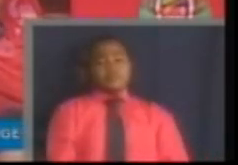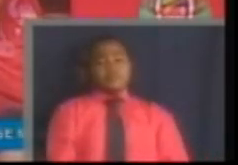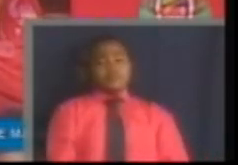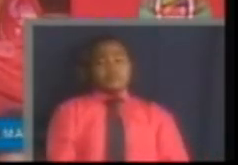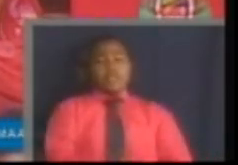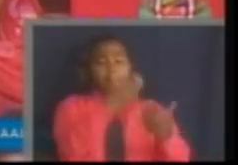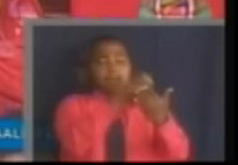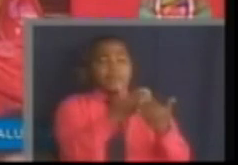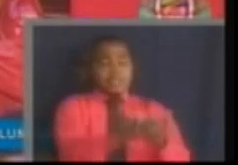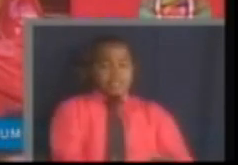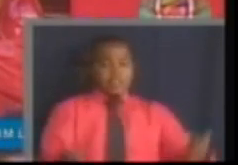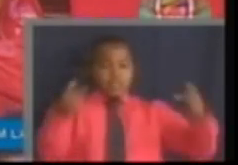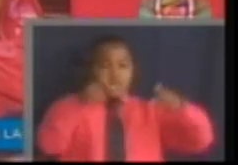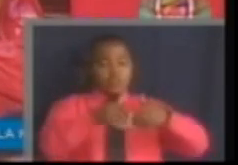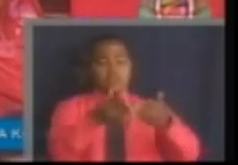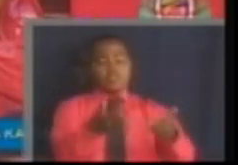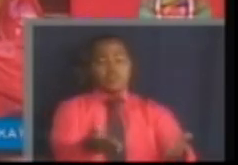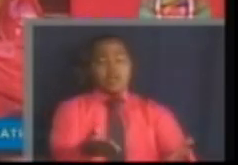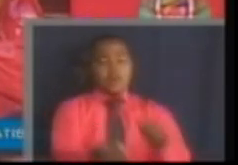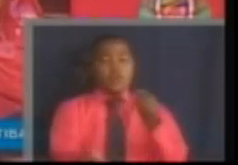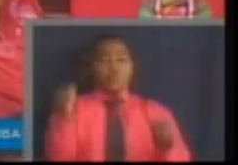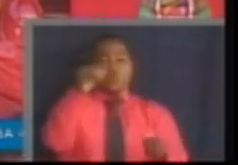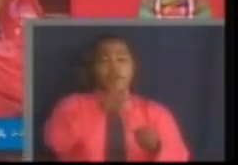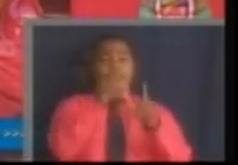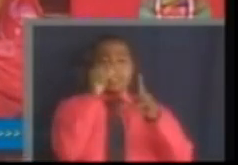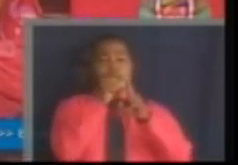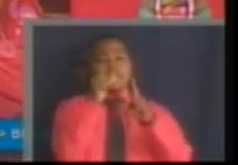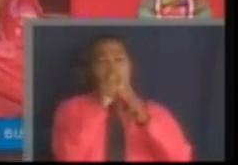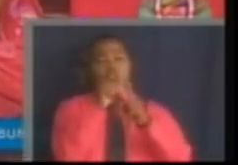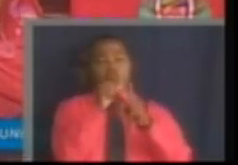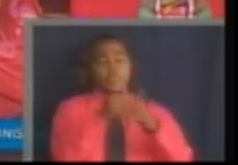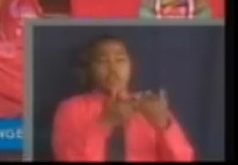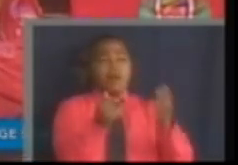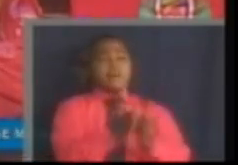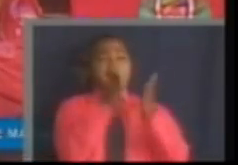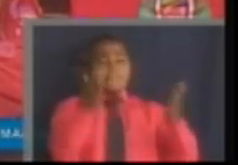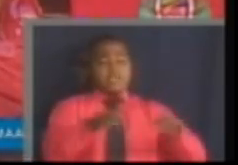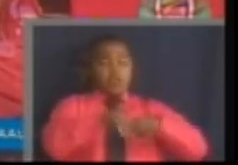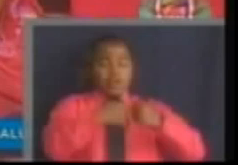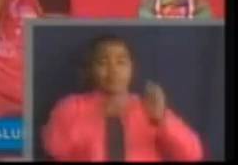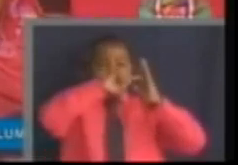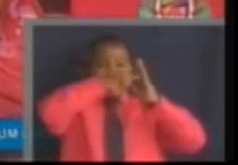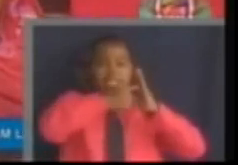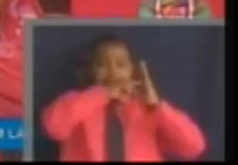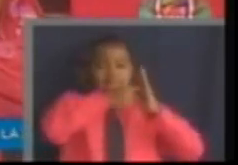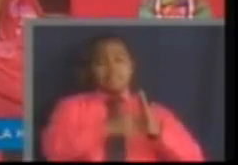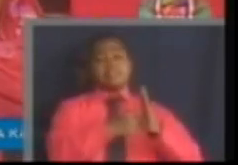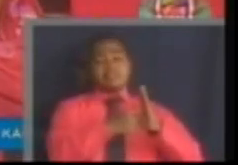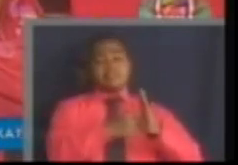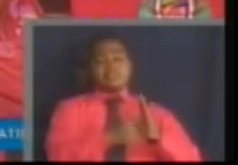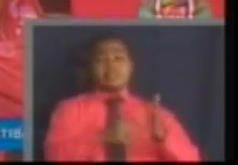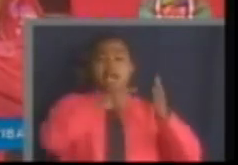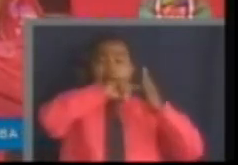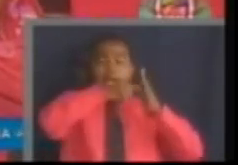mapendekezo yanayoletwa hapa ni kuongeza maneno ya nyongeza kwamba bila kuathiri masharti ya kanuni ya 56.9. Sasa twende